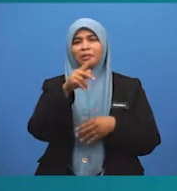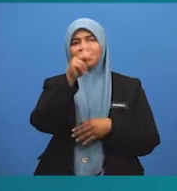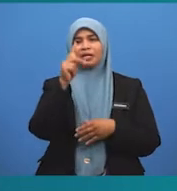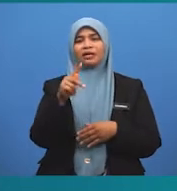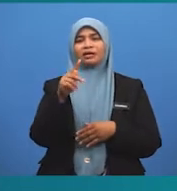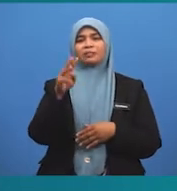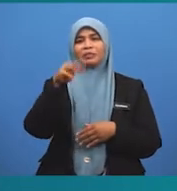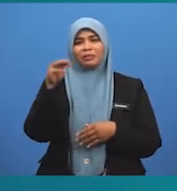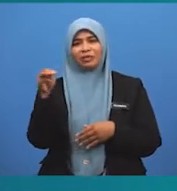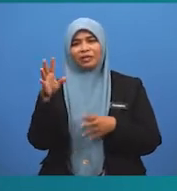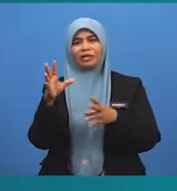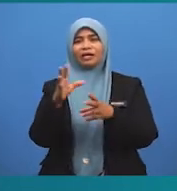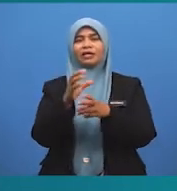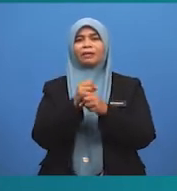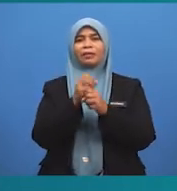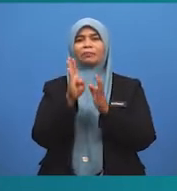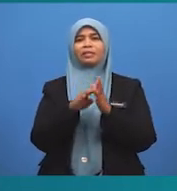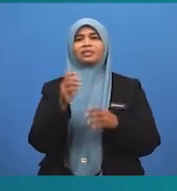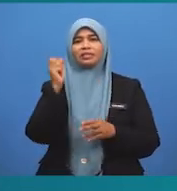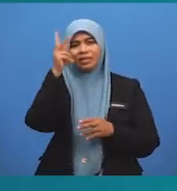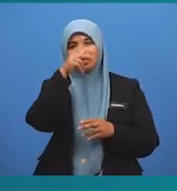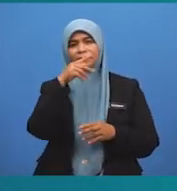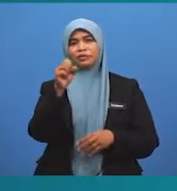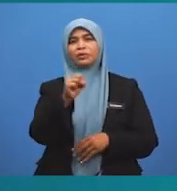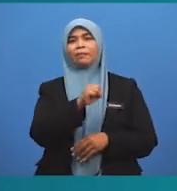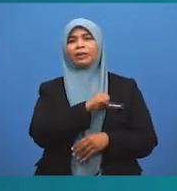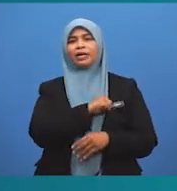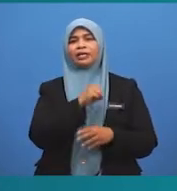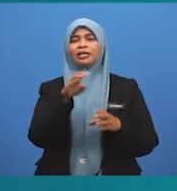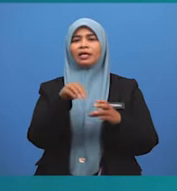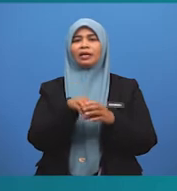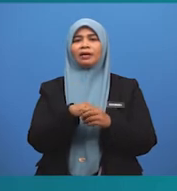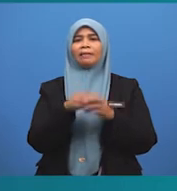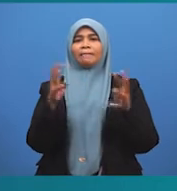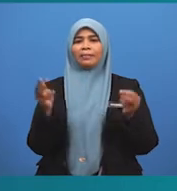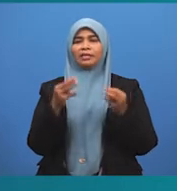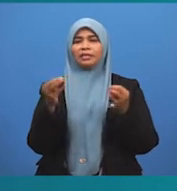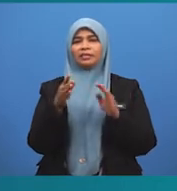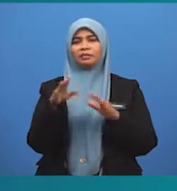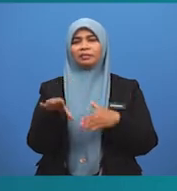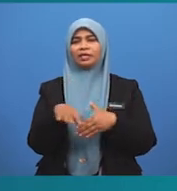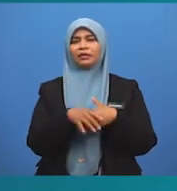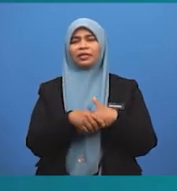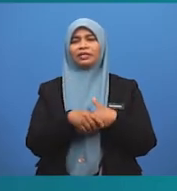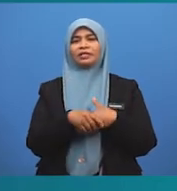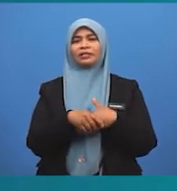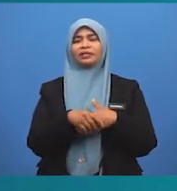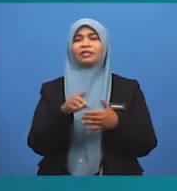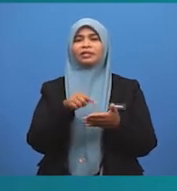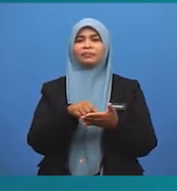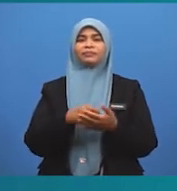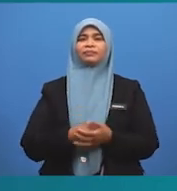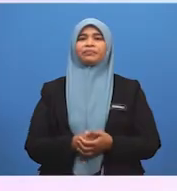Bagaimanakah murid-murid dapat bersikap sopan dalam majlis perkahwinan ini?